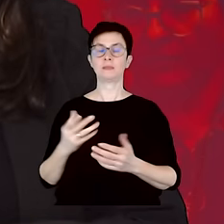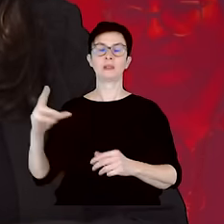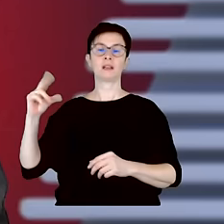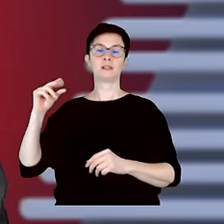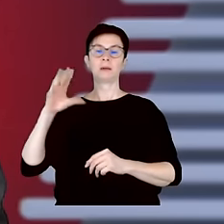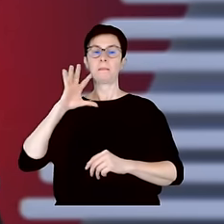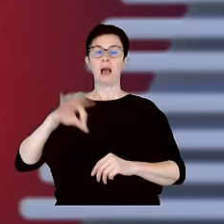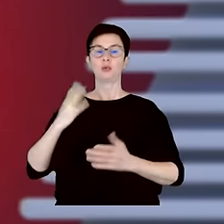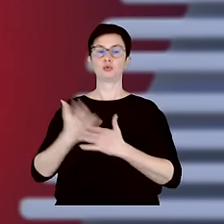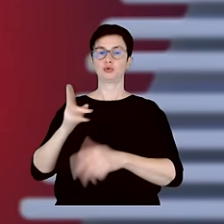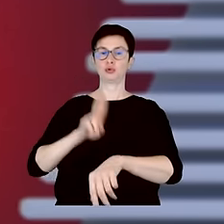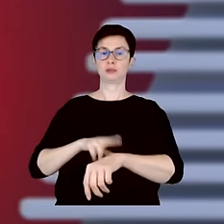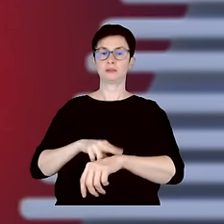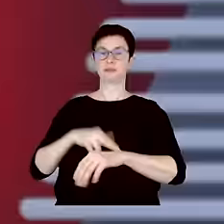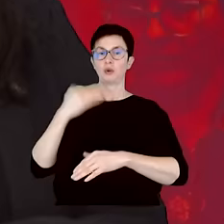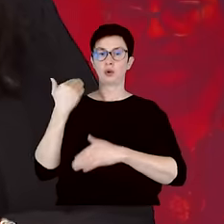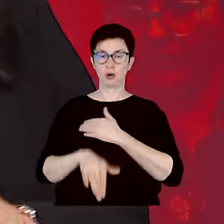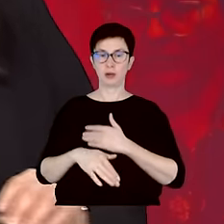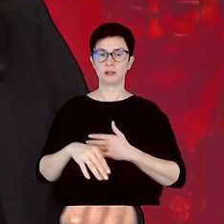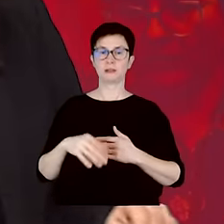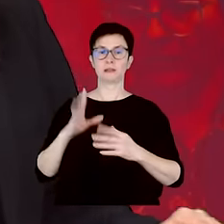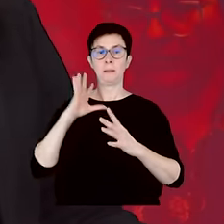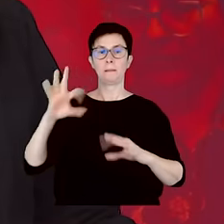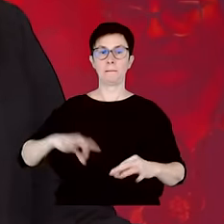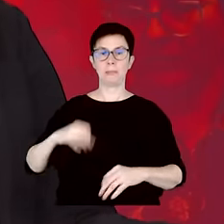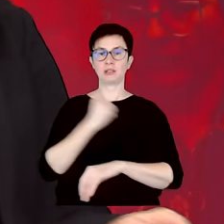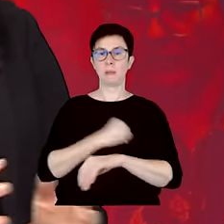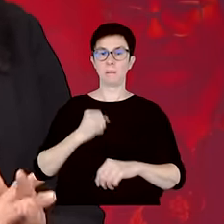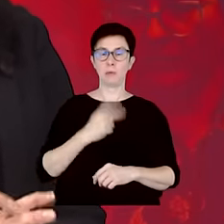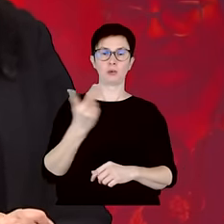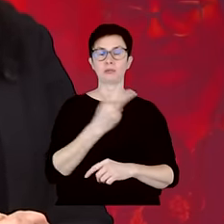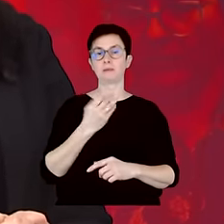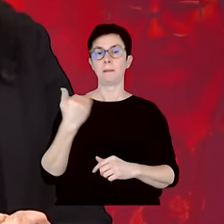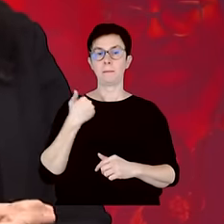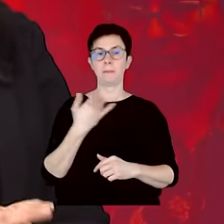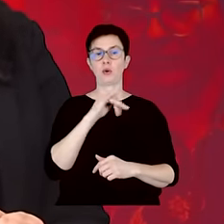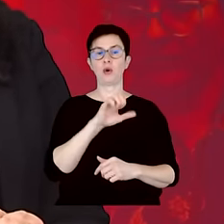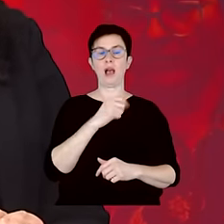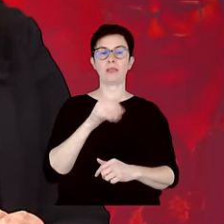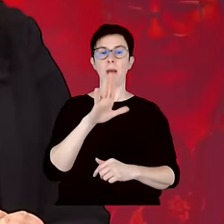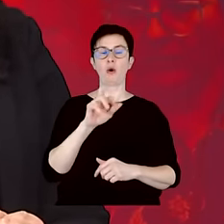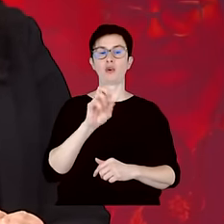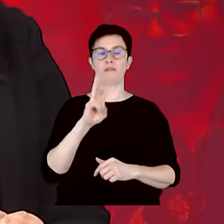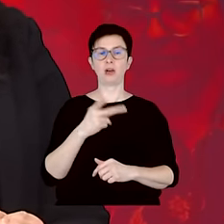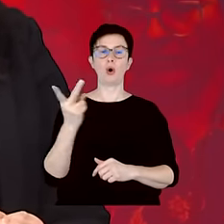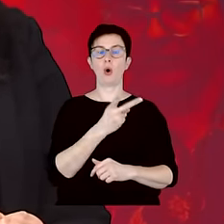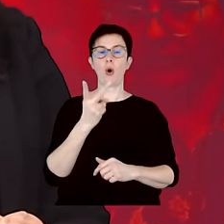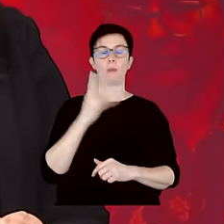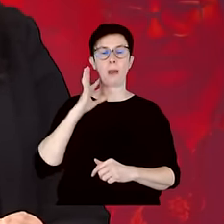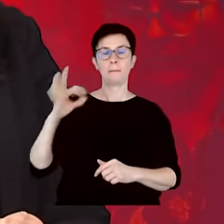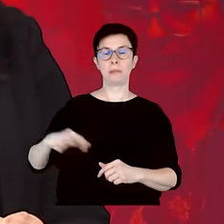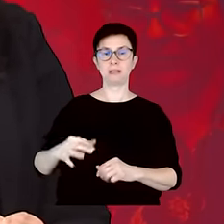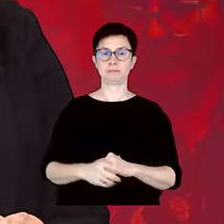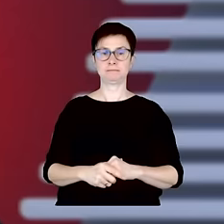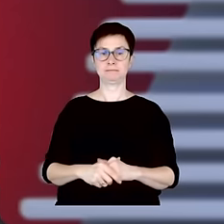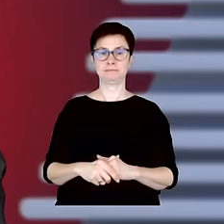Anita Kucharska-Dziedzic i pani Mariuszowi Kamińskiemu albo Maciejowi Wąsikowi w zakładzie Borowiak, obie panie, to wy będziecie za to odpowiedzialni i pani